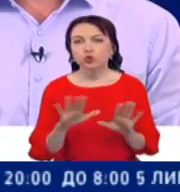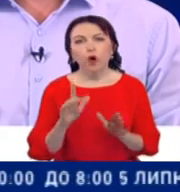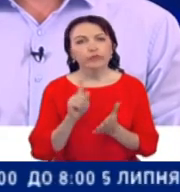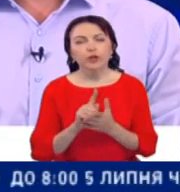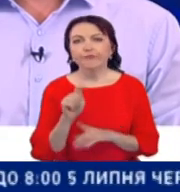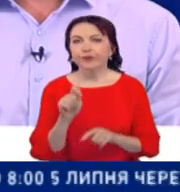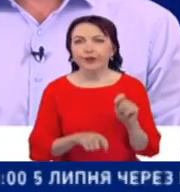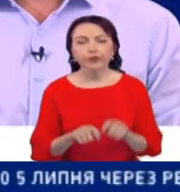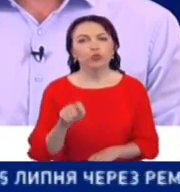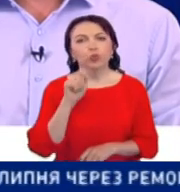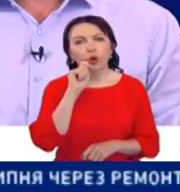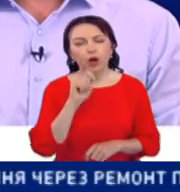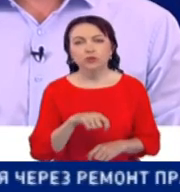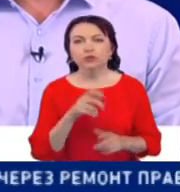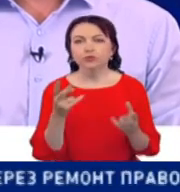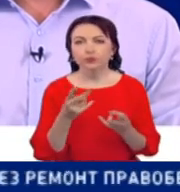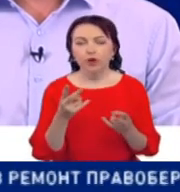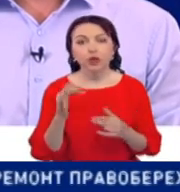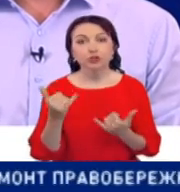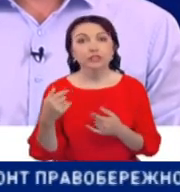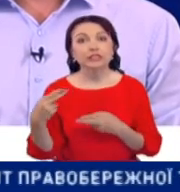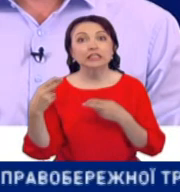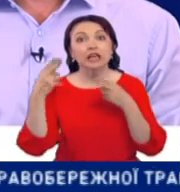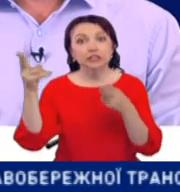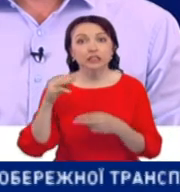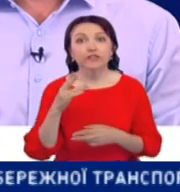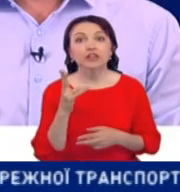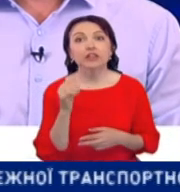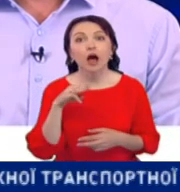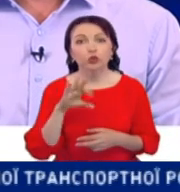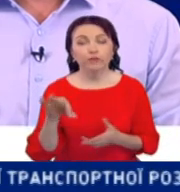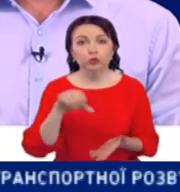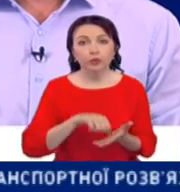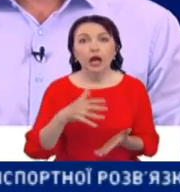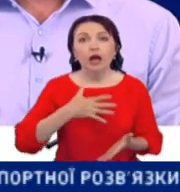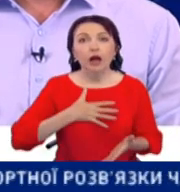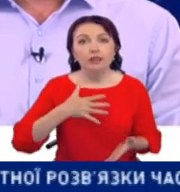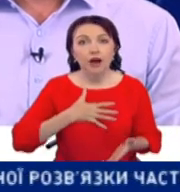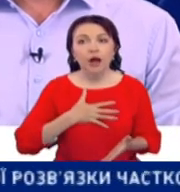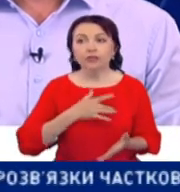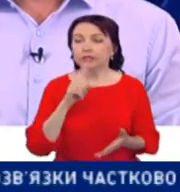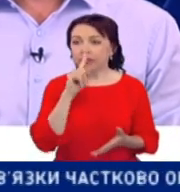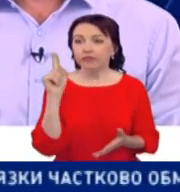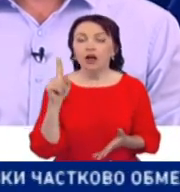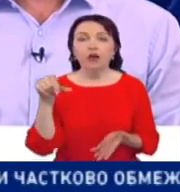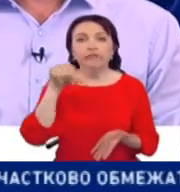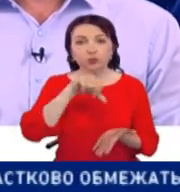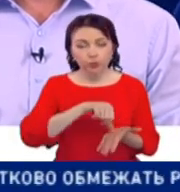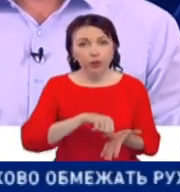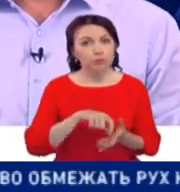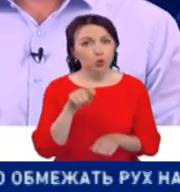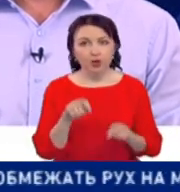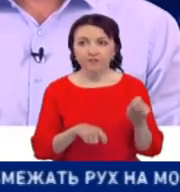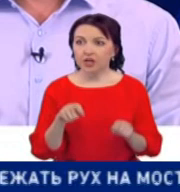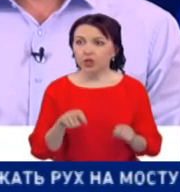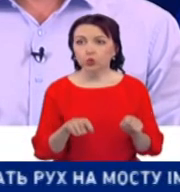всеукраинского. Сейчас, когда он туда едет, и в НАТО выступал, и в Канаде вот недавно буквально выступал, он об референдуме ничего